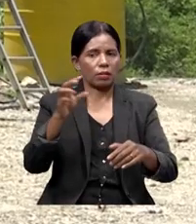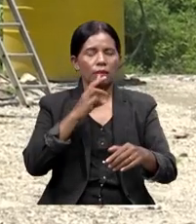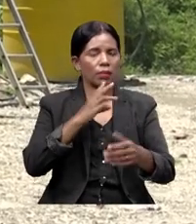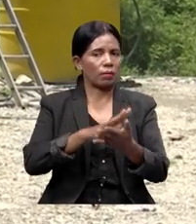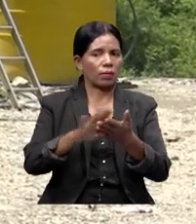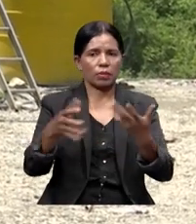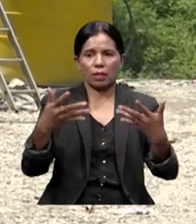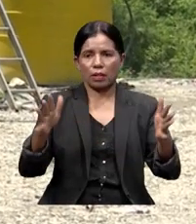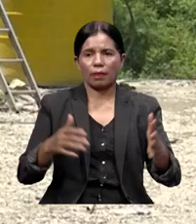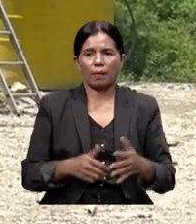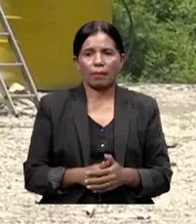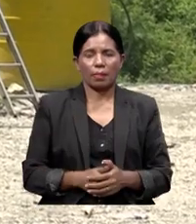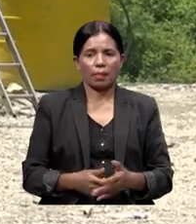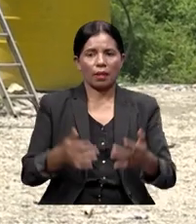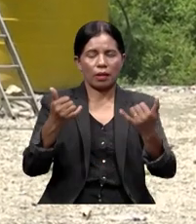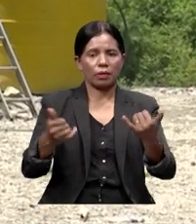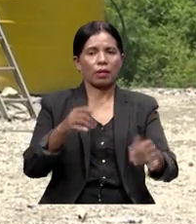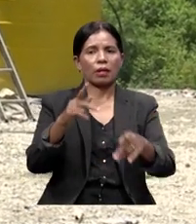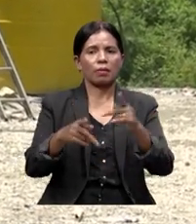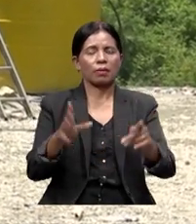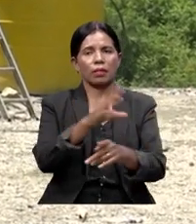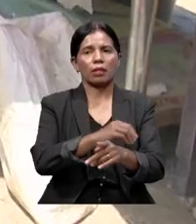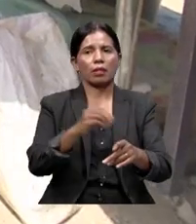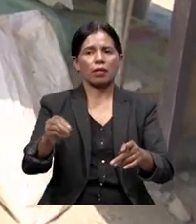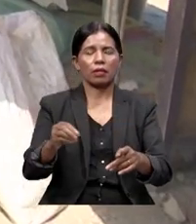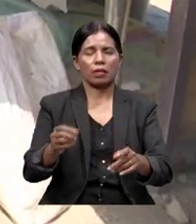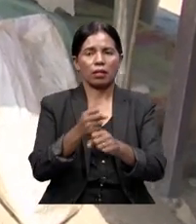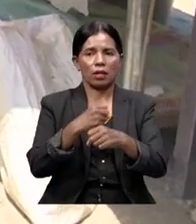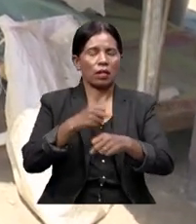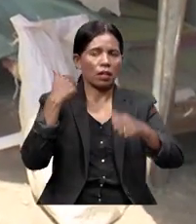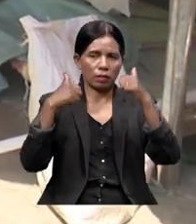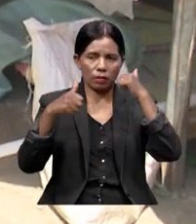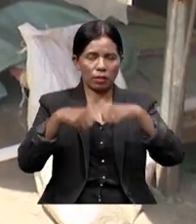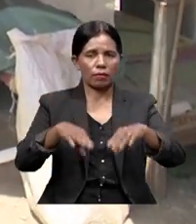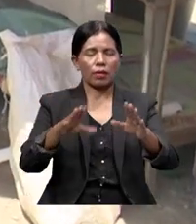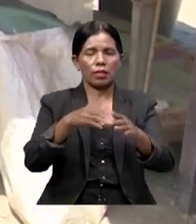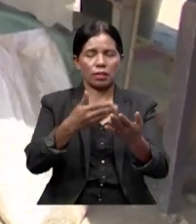iha. Daudão ne negociante Sira Neve se ativo, onde halau atividade negócio,